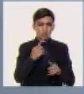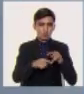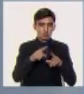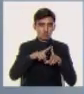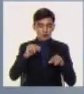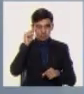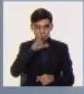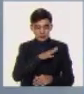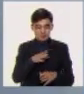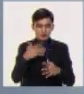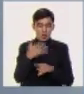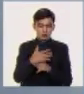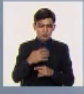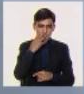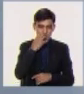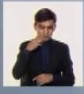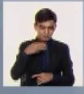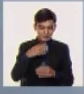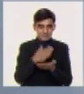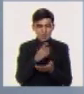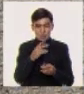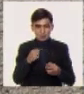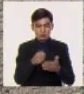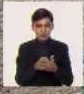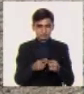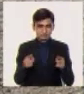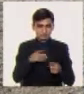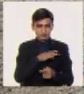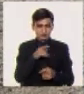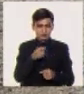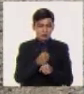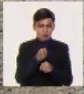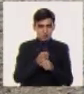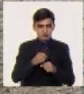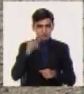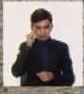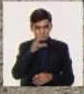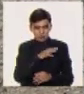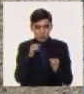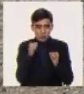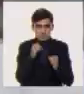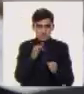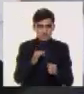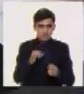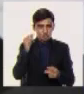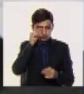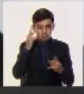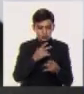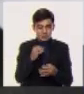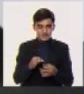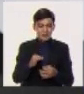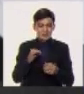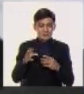школьникам повезло на улице теплая погода но до этого не раз приходилось делать уроки в холод но учиться надо д отставать от